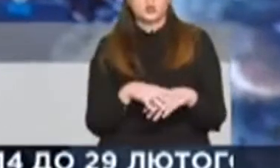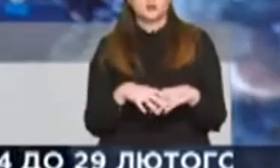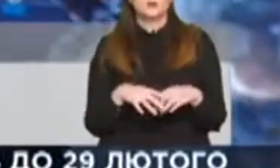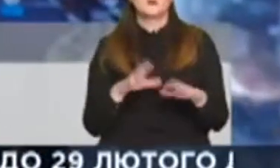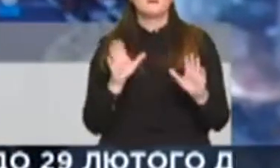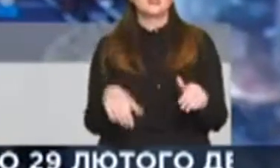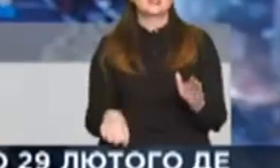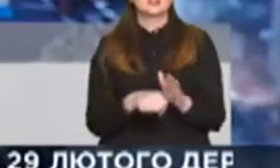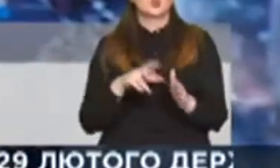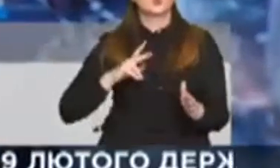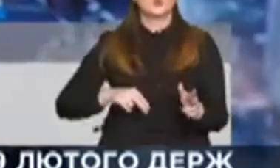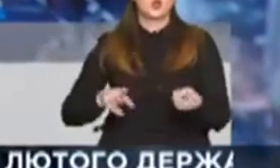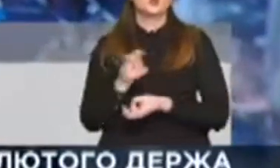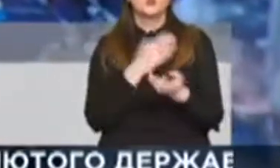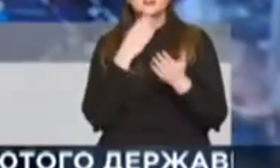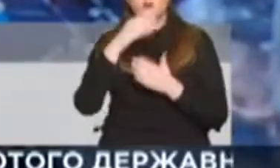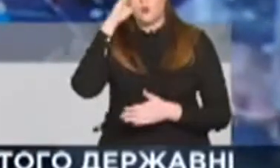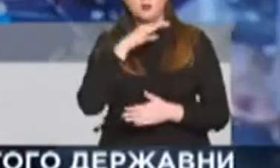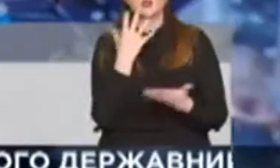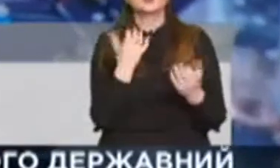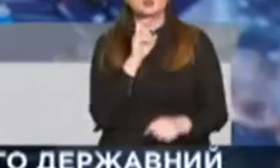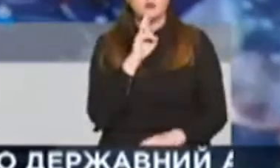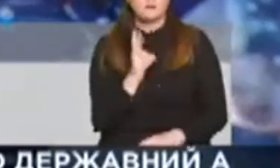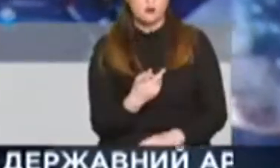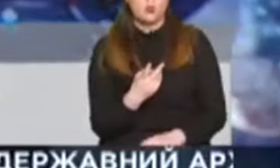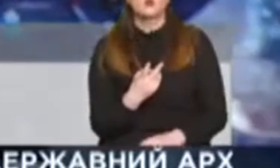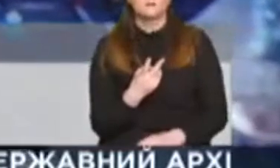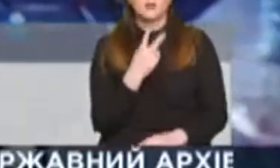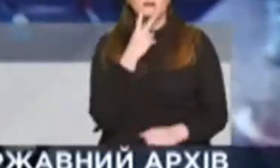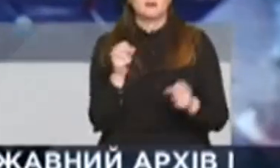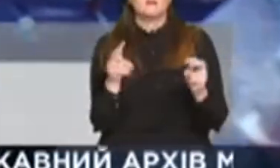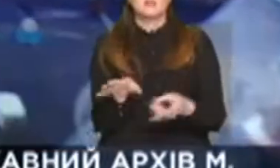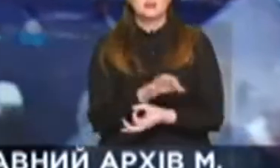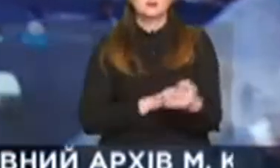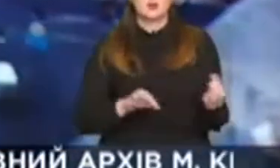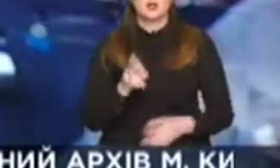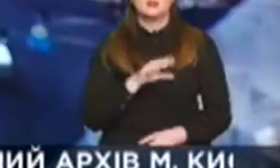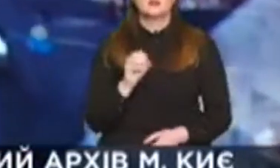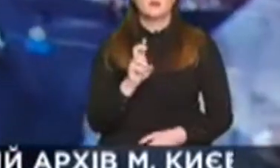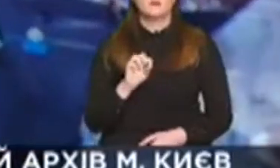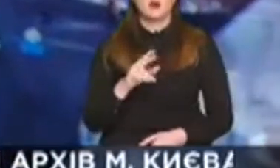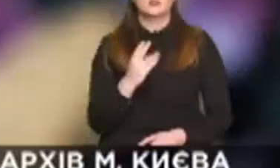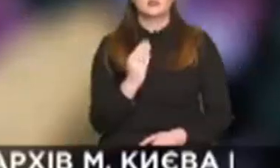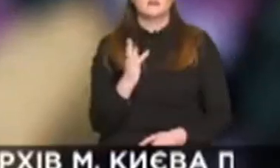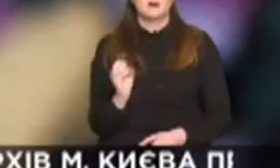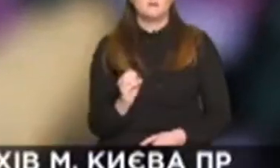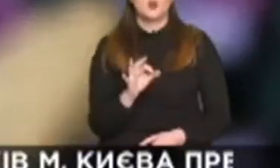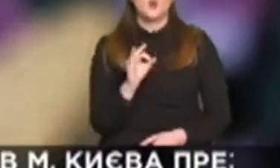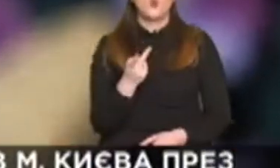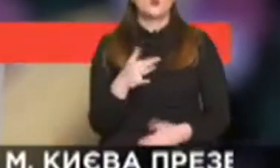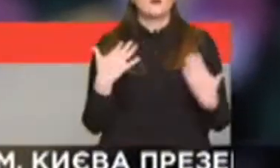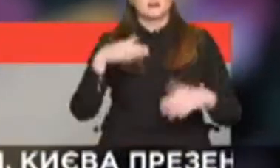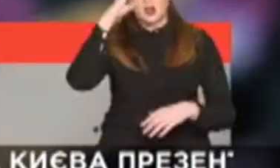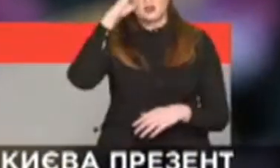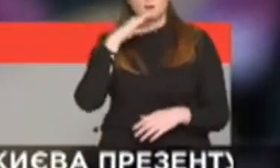після загибелі донька шукала свого батька іще 2 роки? Дивіться у спецпроєкті «Дебальцеве». Оля